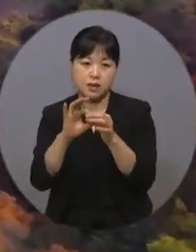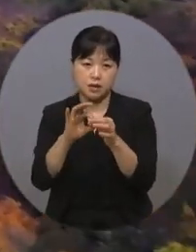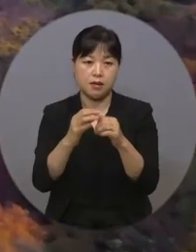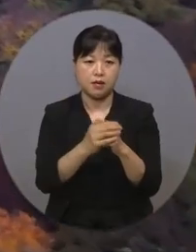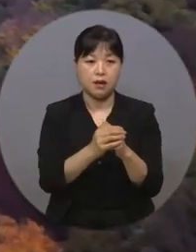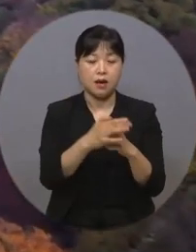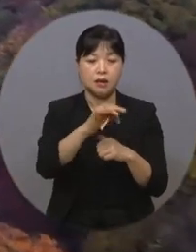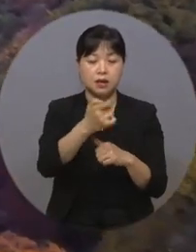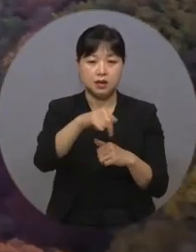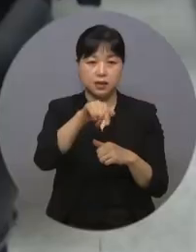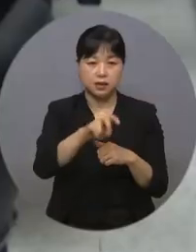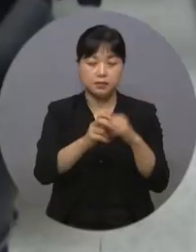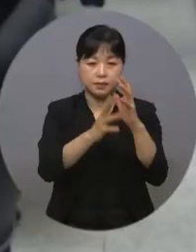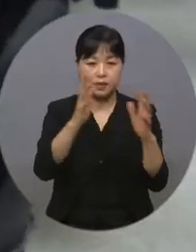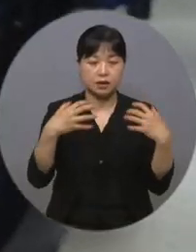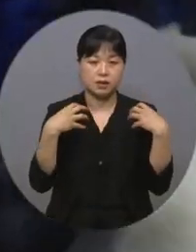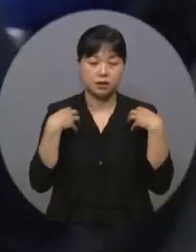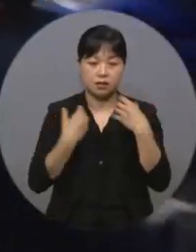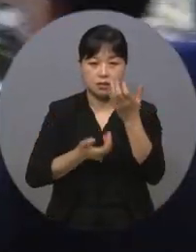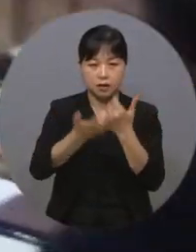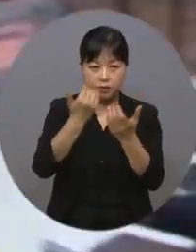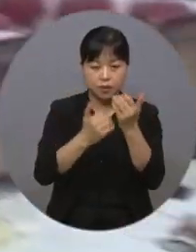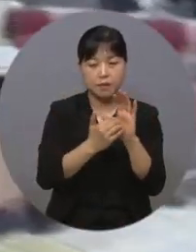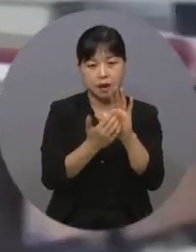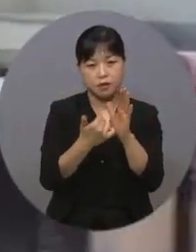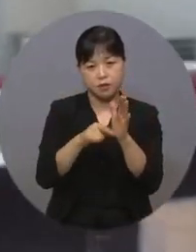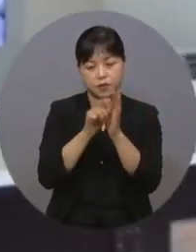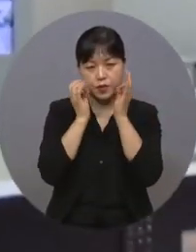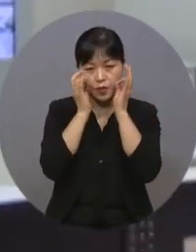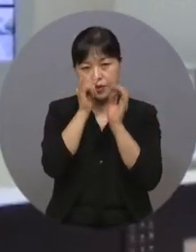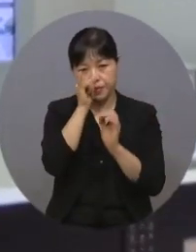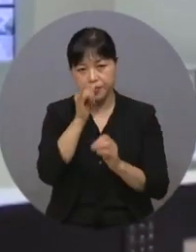산불 대책 등을 수립해 시행합니다. 복지TV 뉴스 이가연입니다.